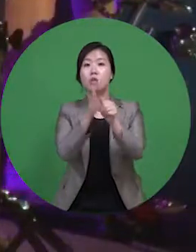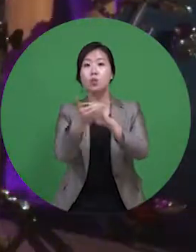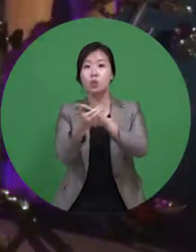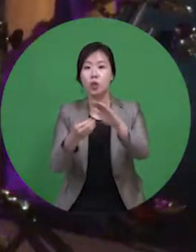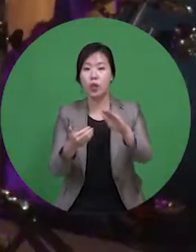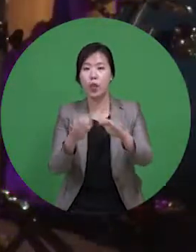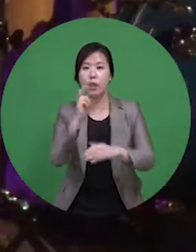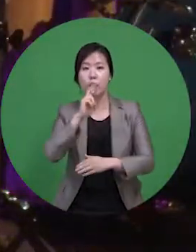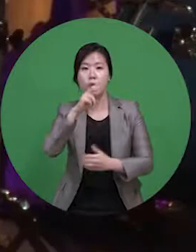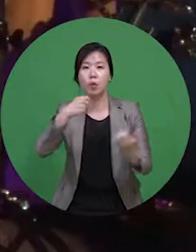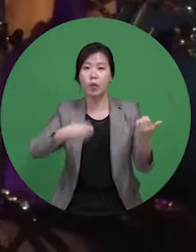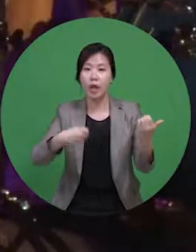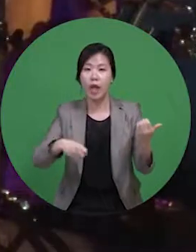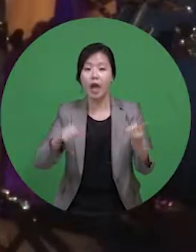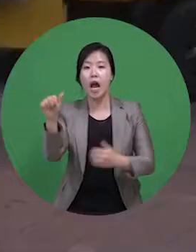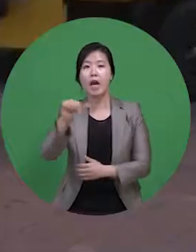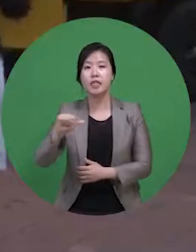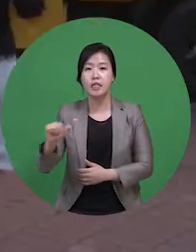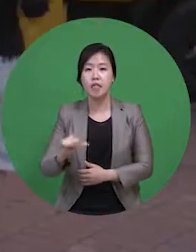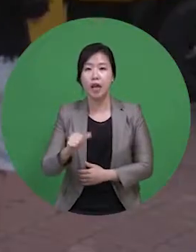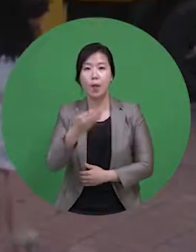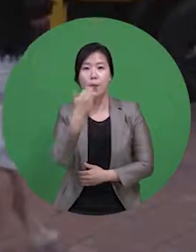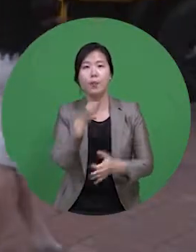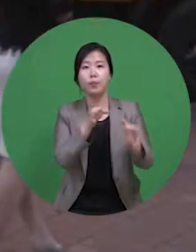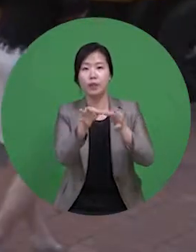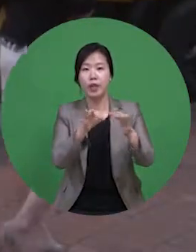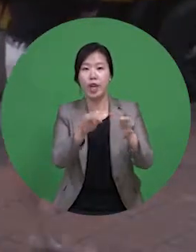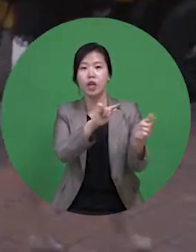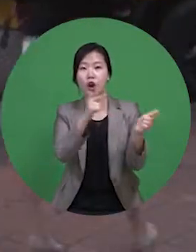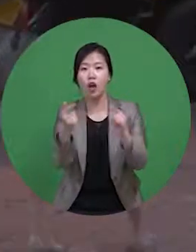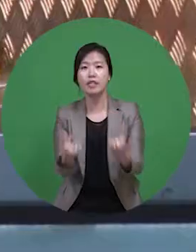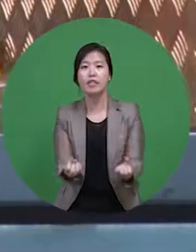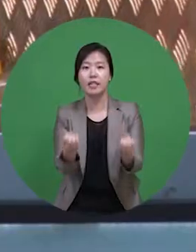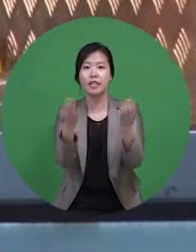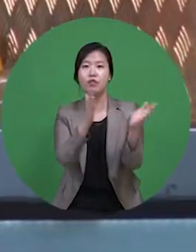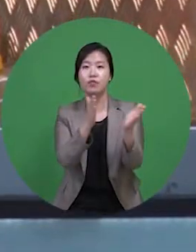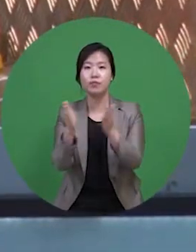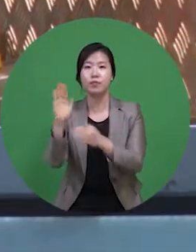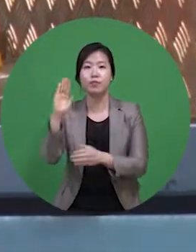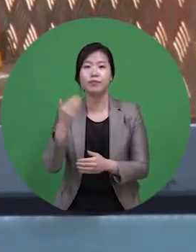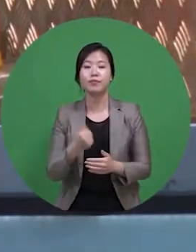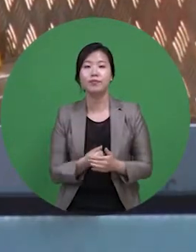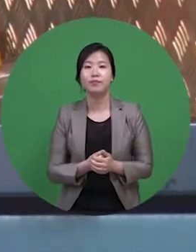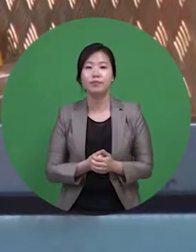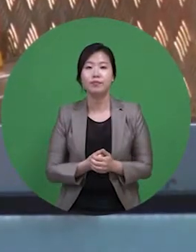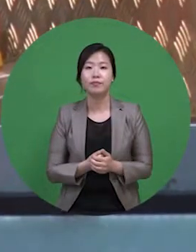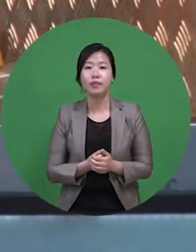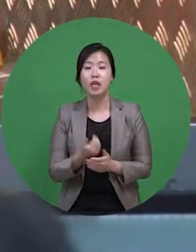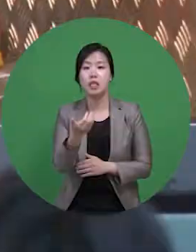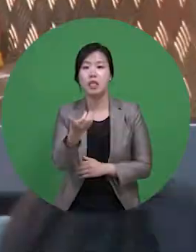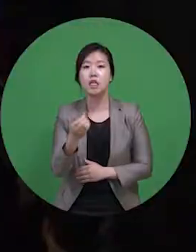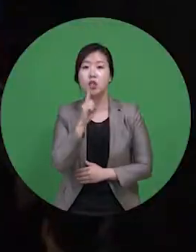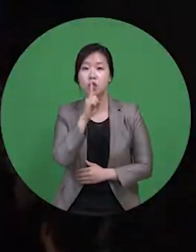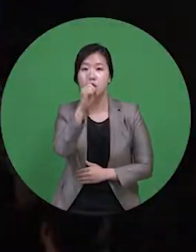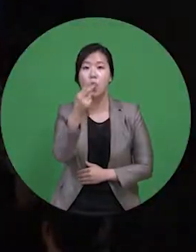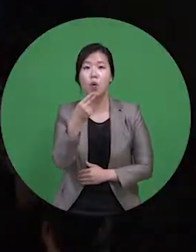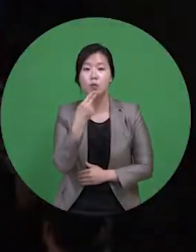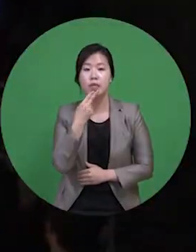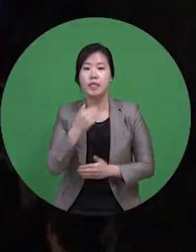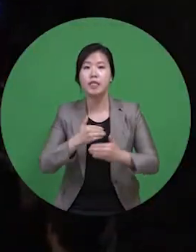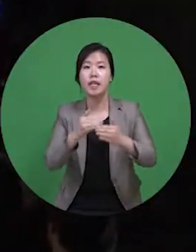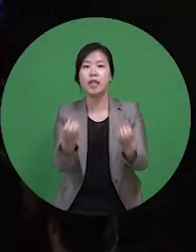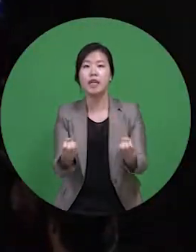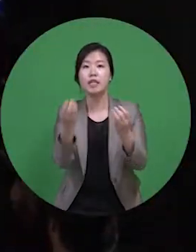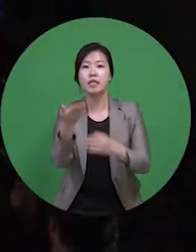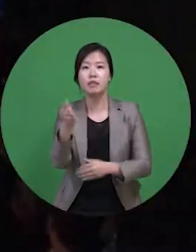구로구는 응원전에 앞서 버스킹 공연과 아시아 푸드트럭존 운영 등 다양한 부대 행사도 준비했는데요. 사전